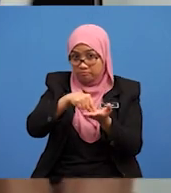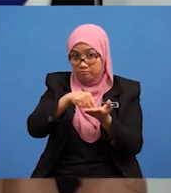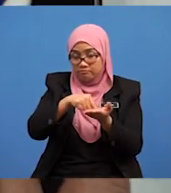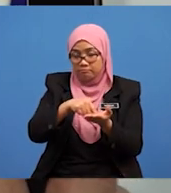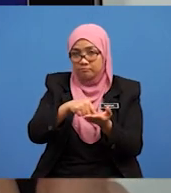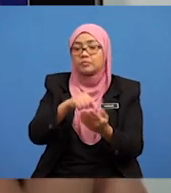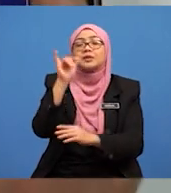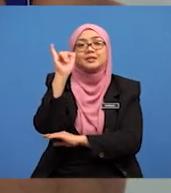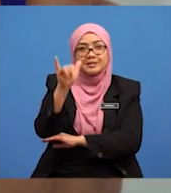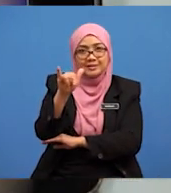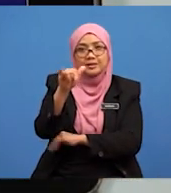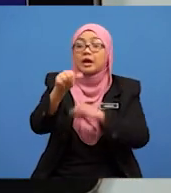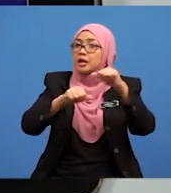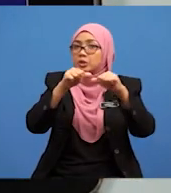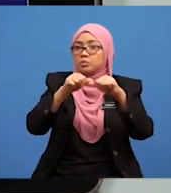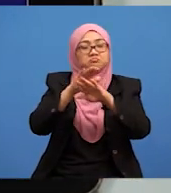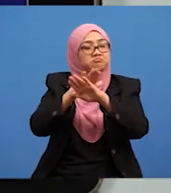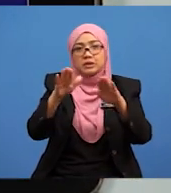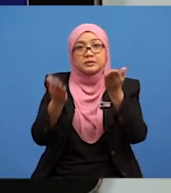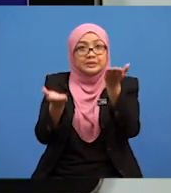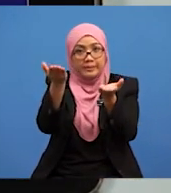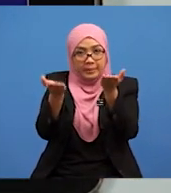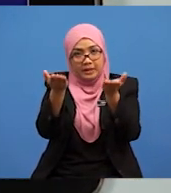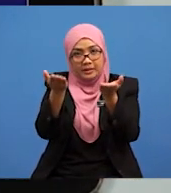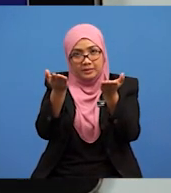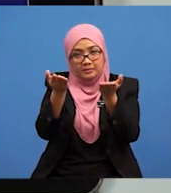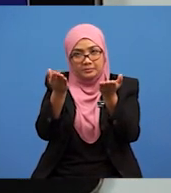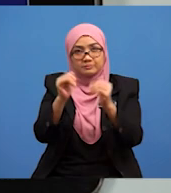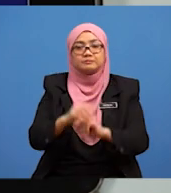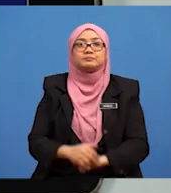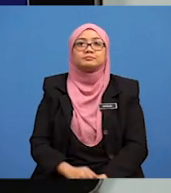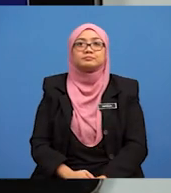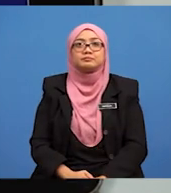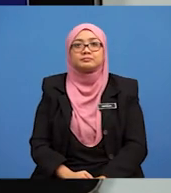Ya, atom ini tidak stabil.